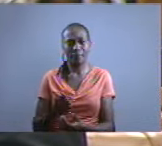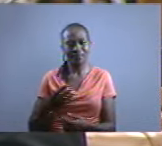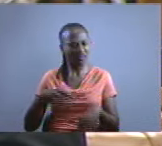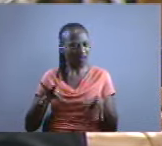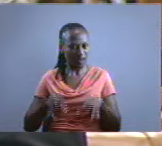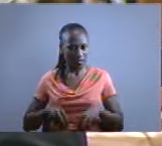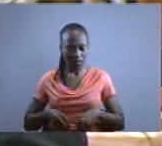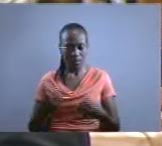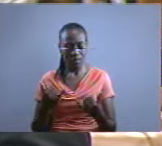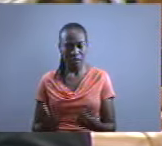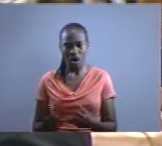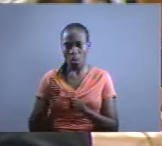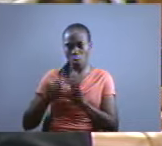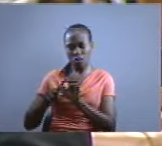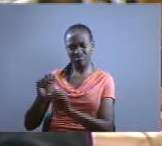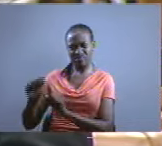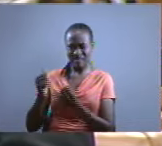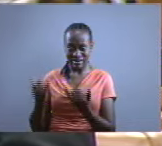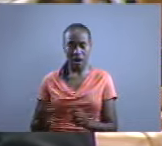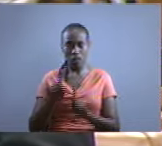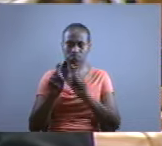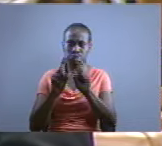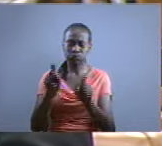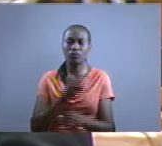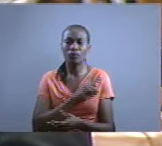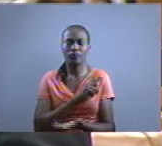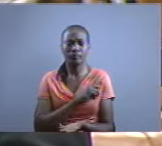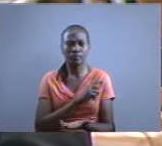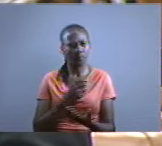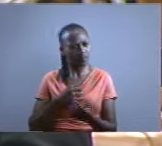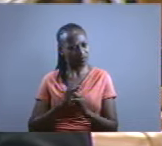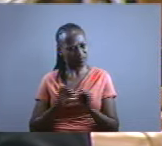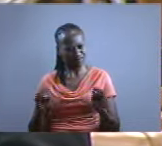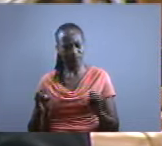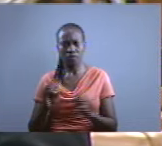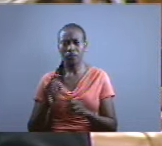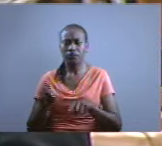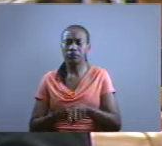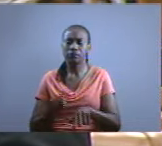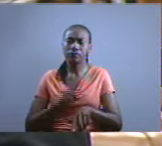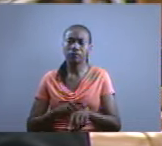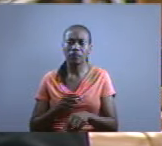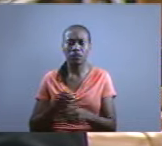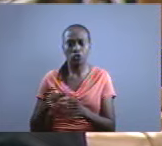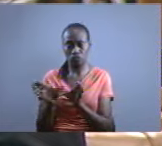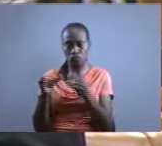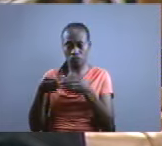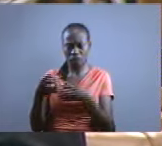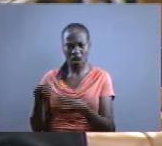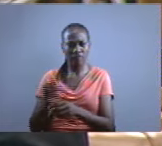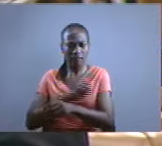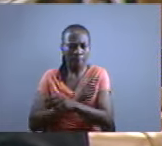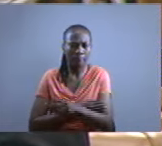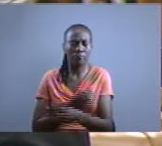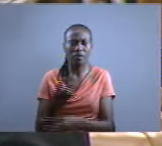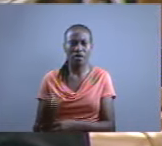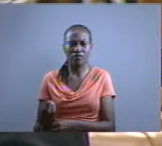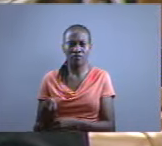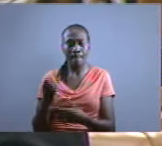word. Dit is ook werklik skrikwekkend dat 'n eenheid met soveel mag so totaal disfunksioneel kan raak. Dit